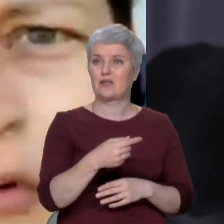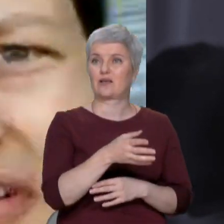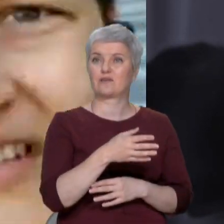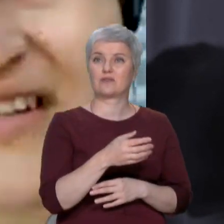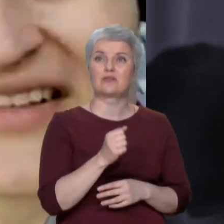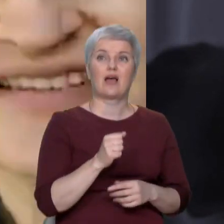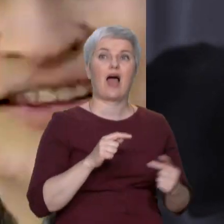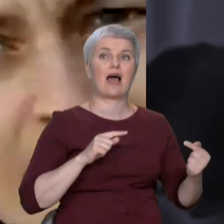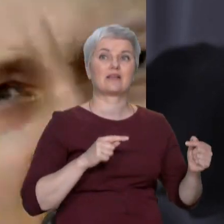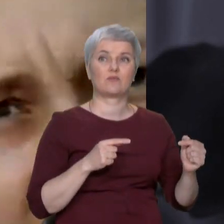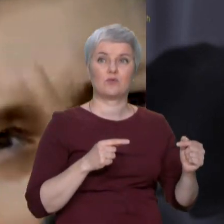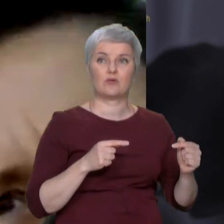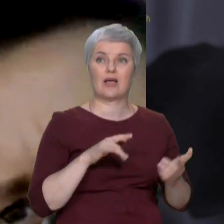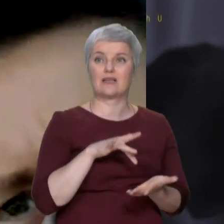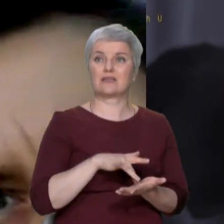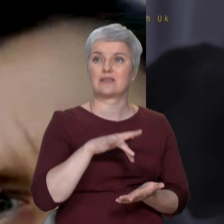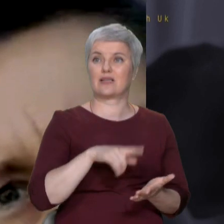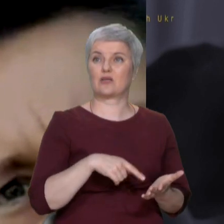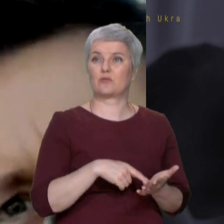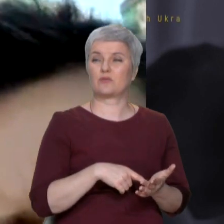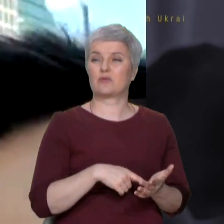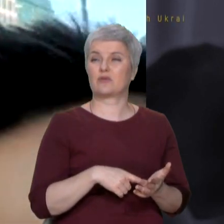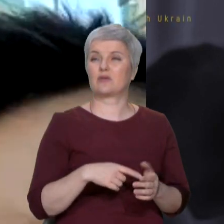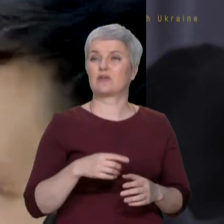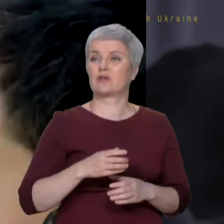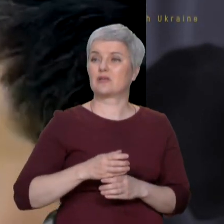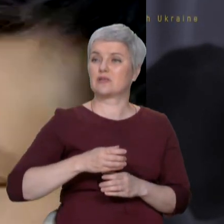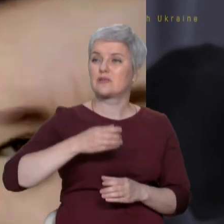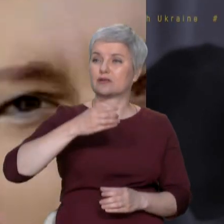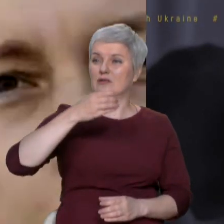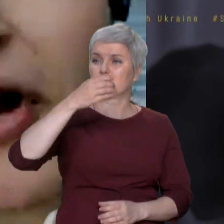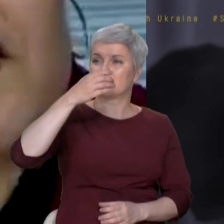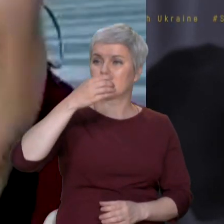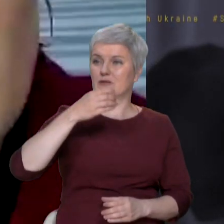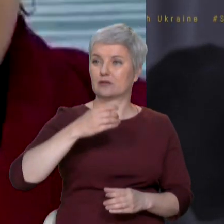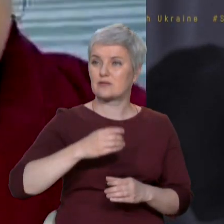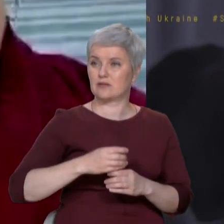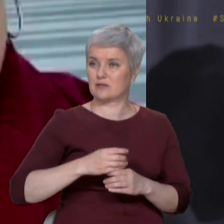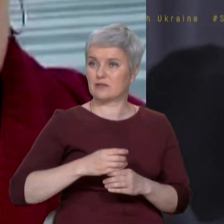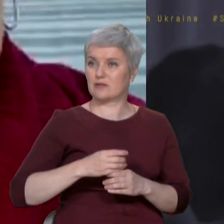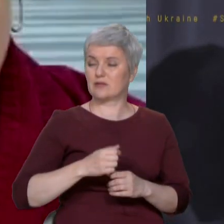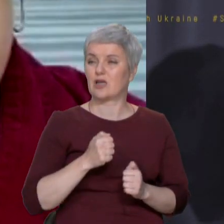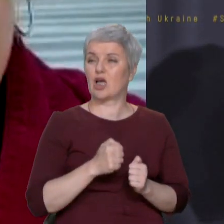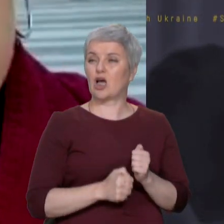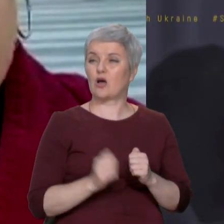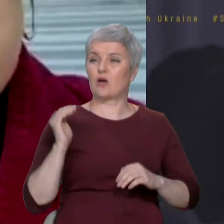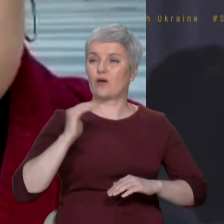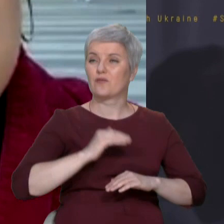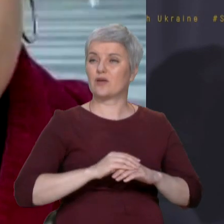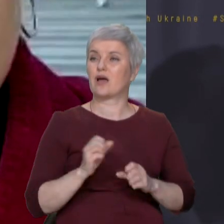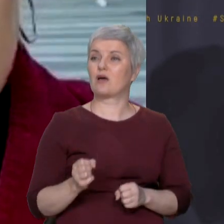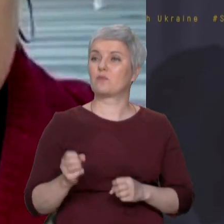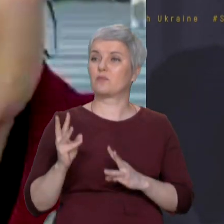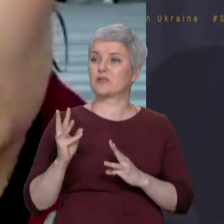тут навпроти, це центр міста, тут, бачите, така велика скульптура. Вона кожен вечір